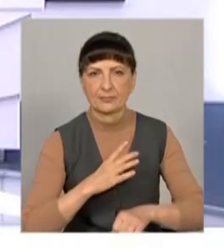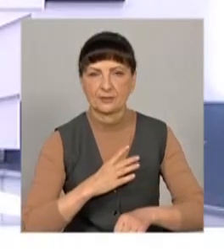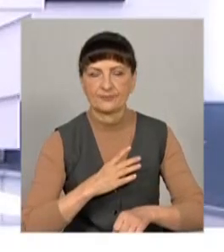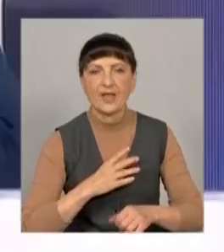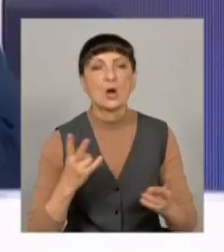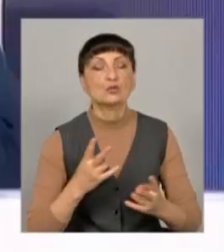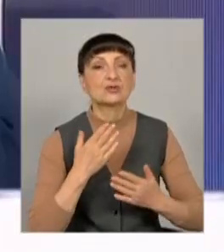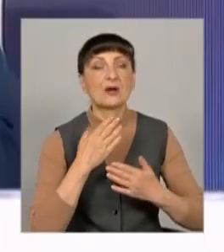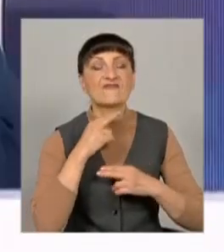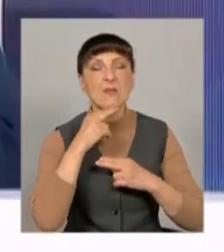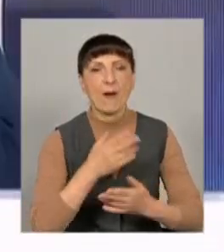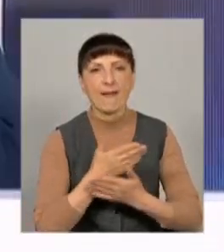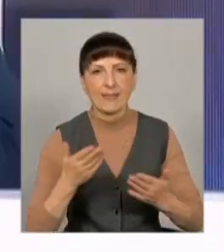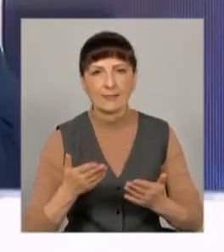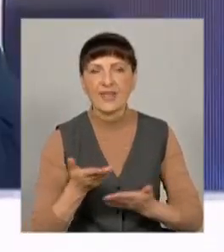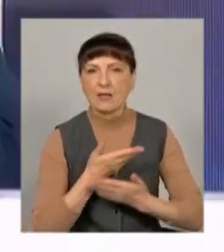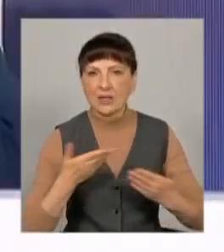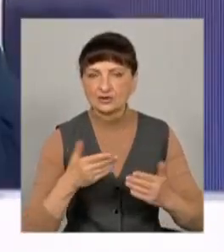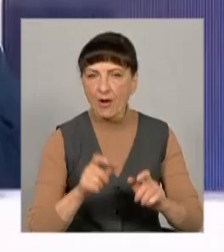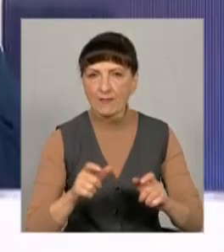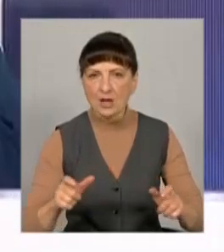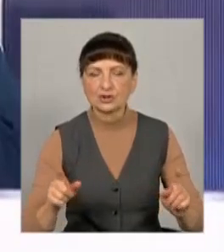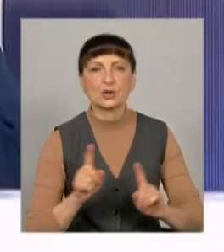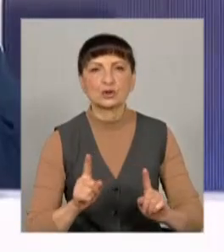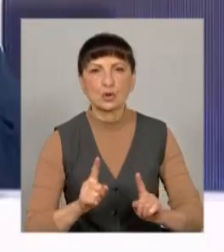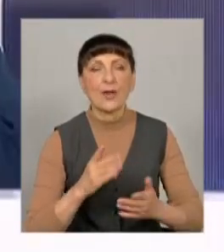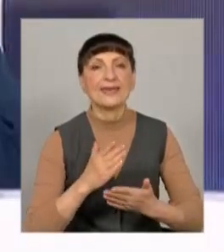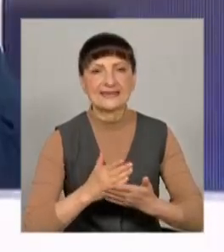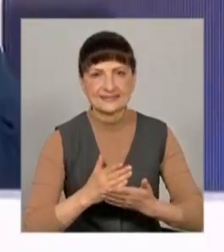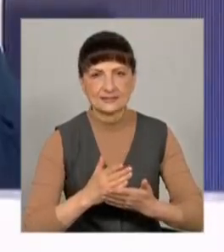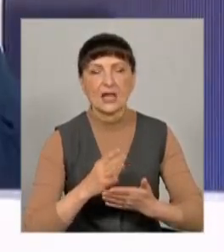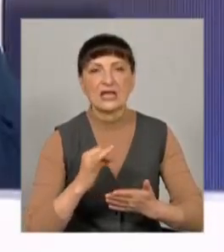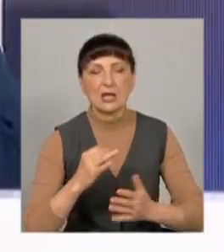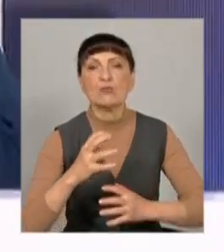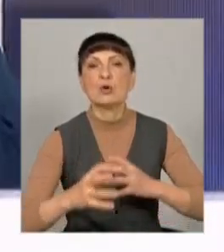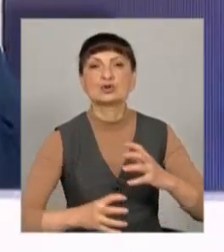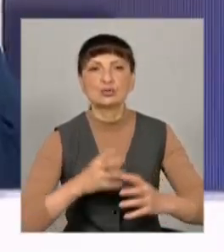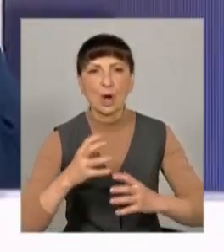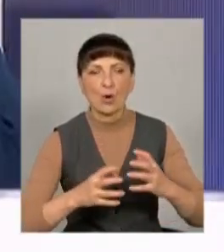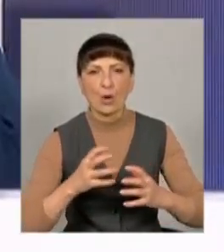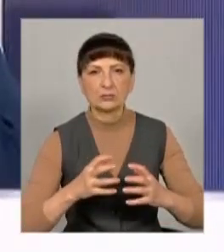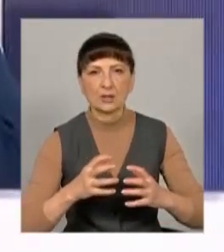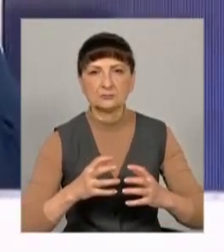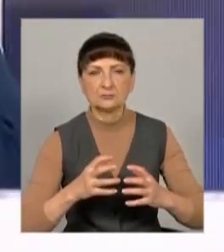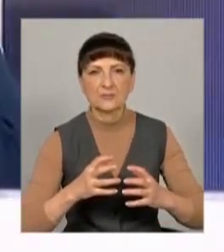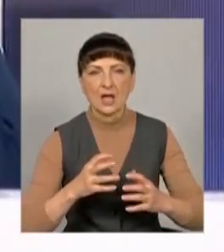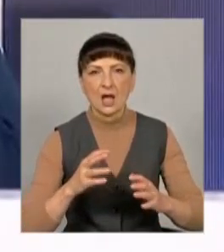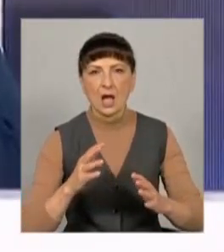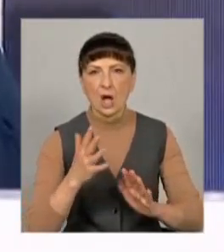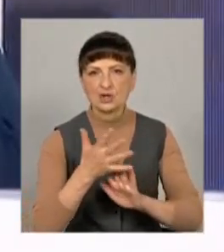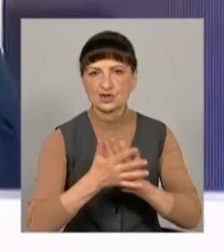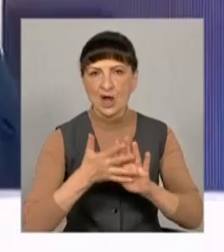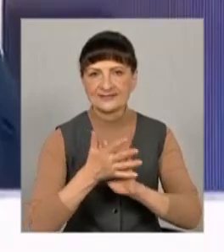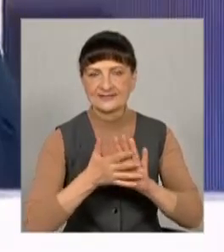хотелось бы обратить внимание наших граждан на том, что есть и международные жесты по предупреждению о том,